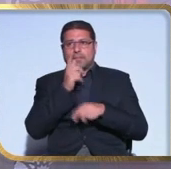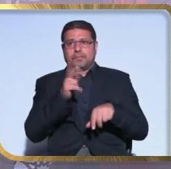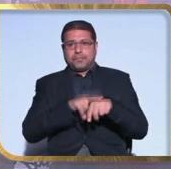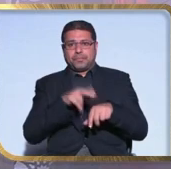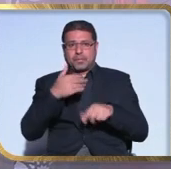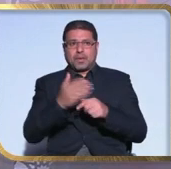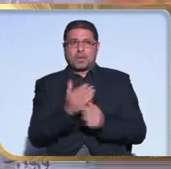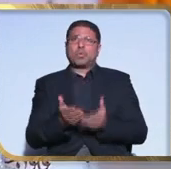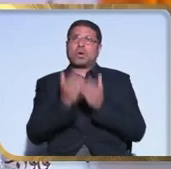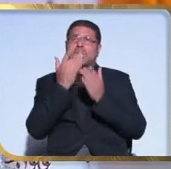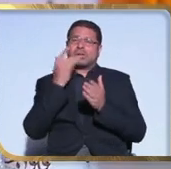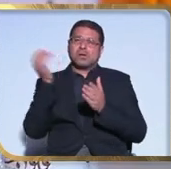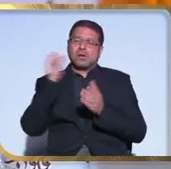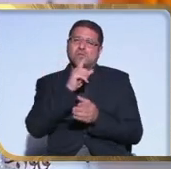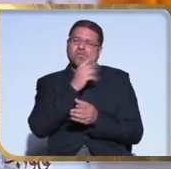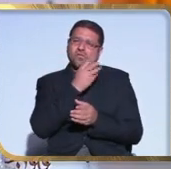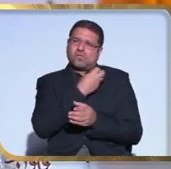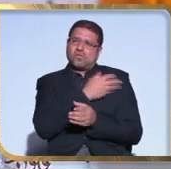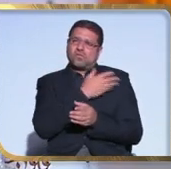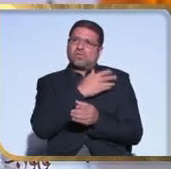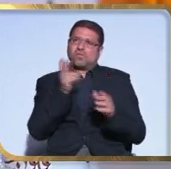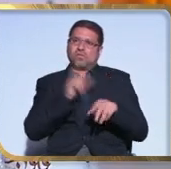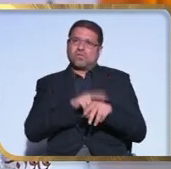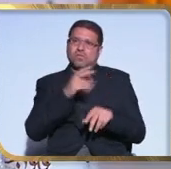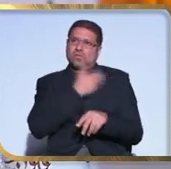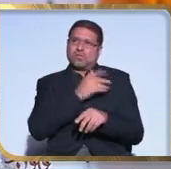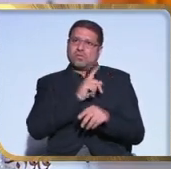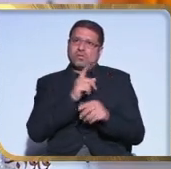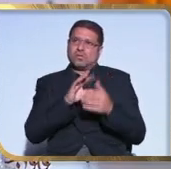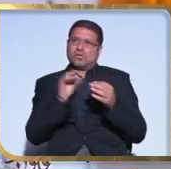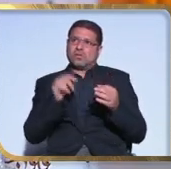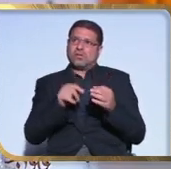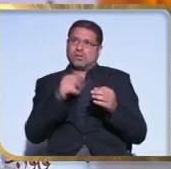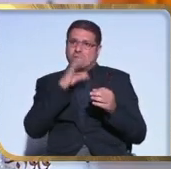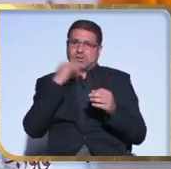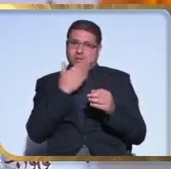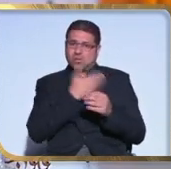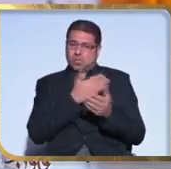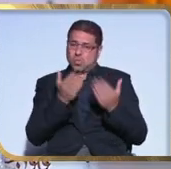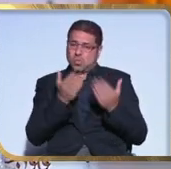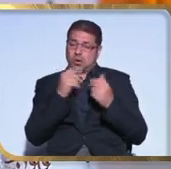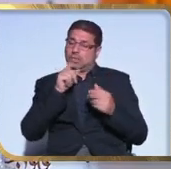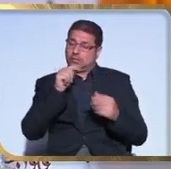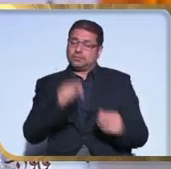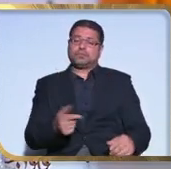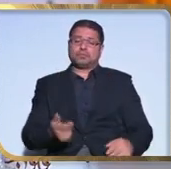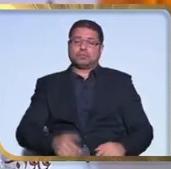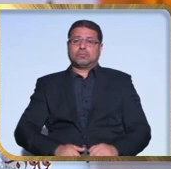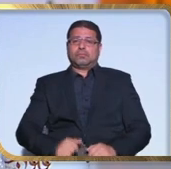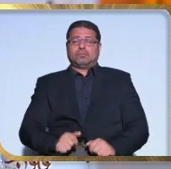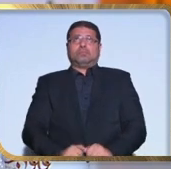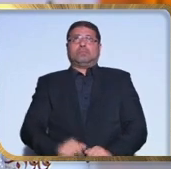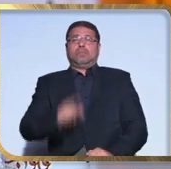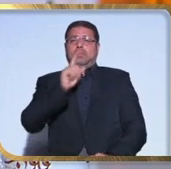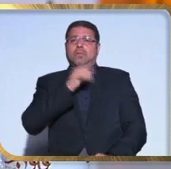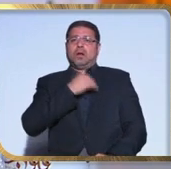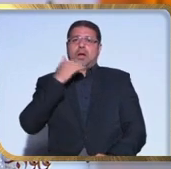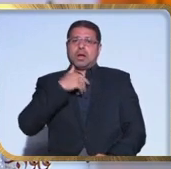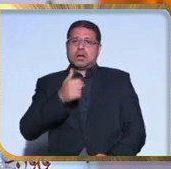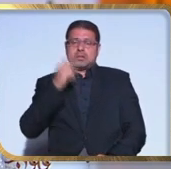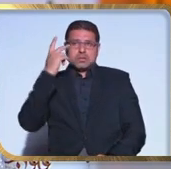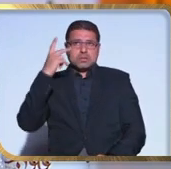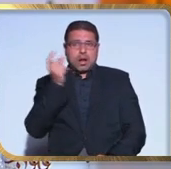بعد الدعاء والتوبه والاستغفار لا يغفر لنا لا يغفر لنا هل ده معقول علينا ان نحسن